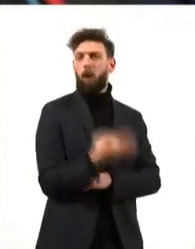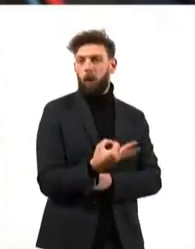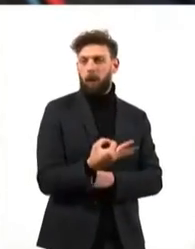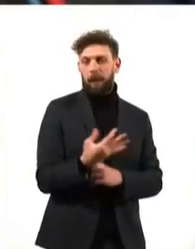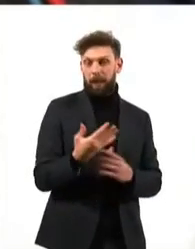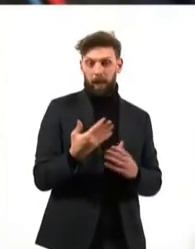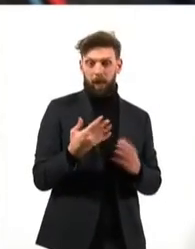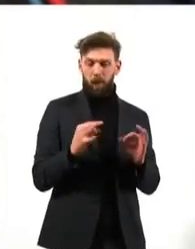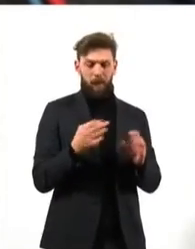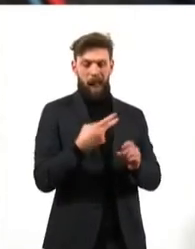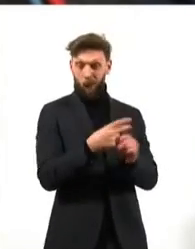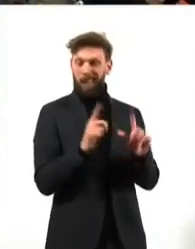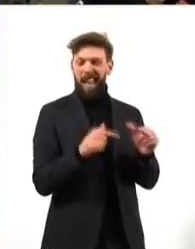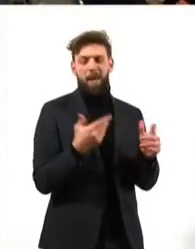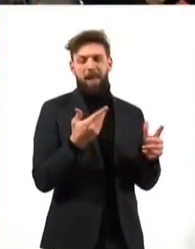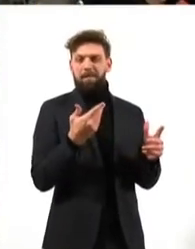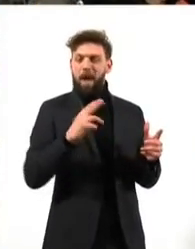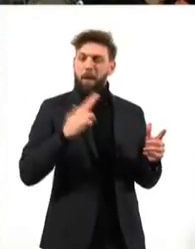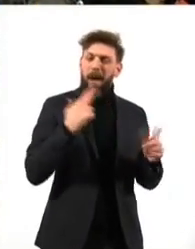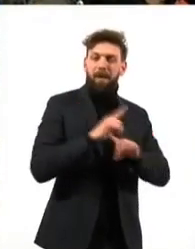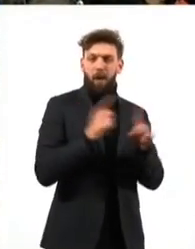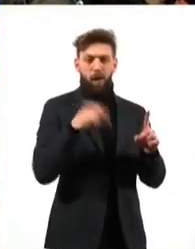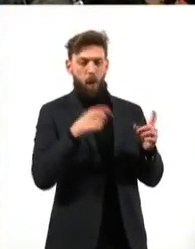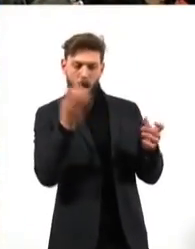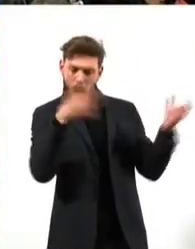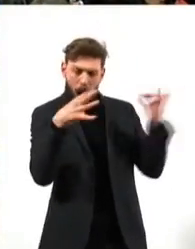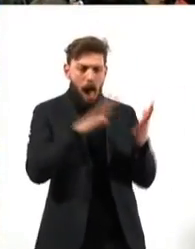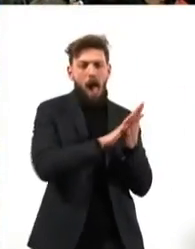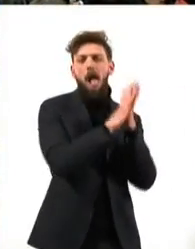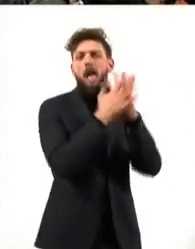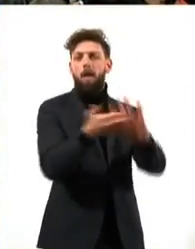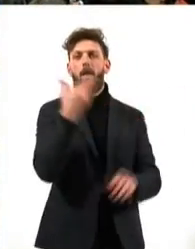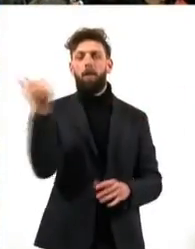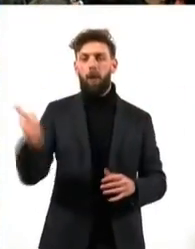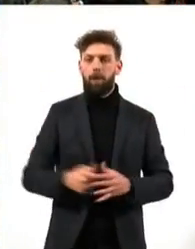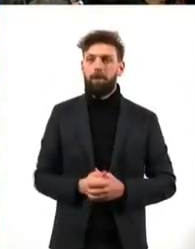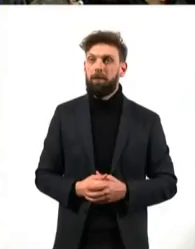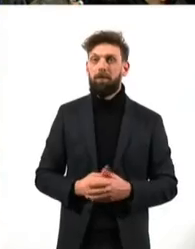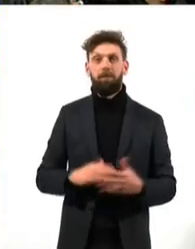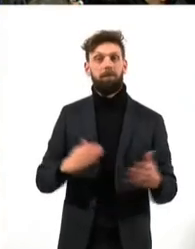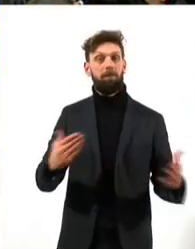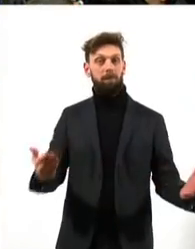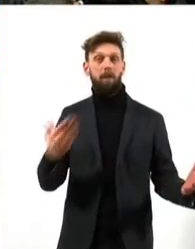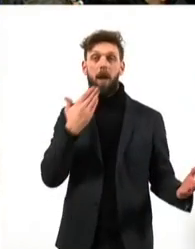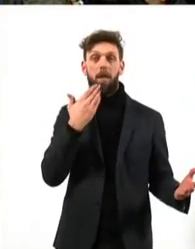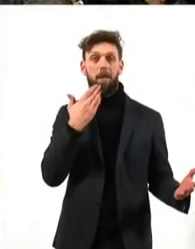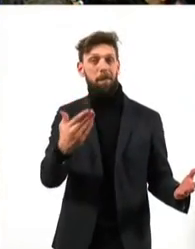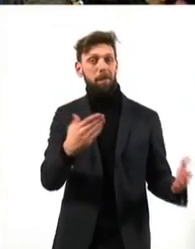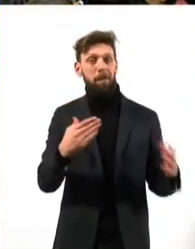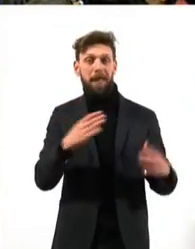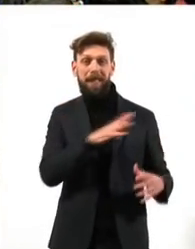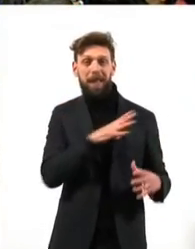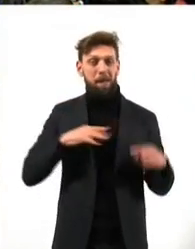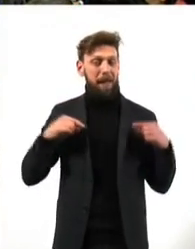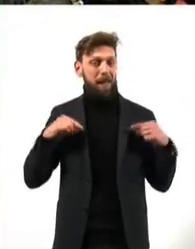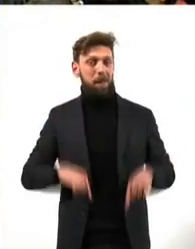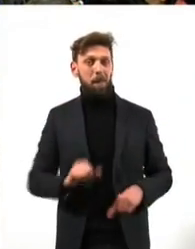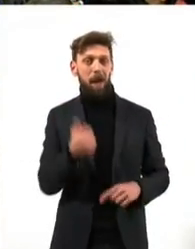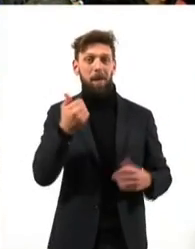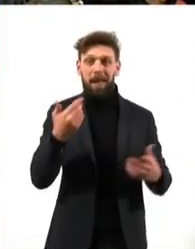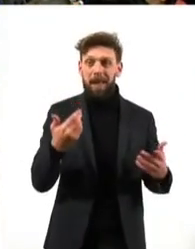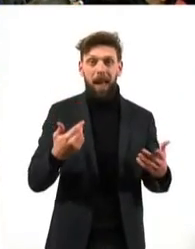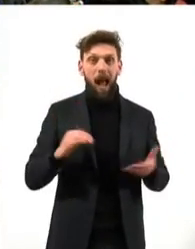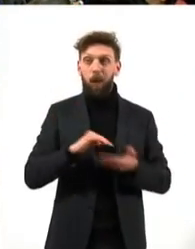un outil à perfectionner. Merci beaucoup, Madame la Première ministre. J'ai même plus besoin de faire les transitions du coup. Moussa, on va te donner le